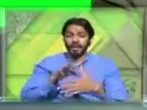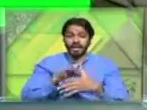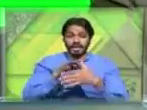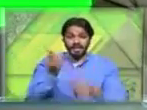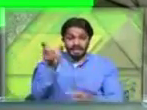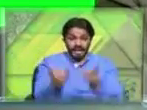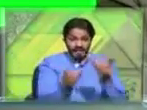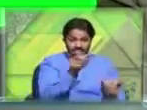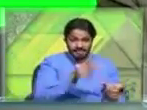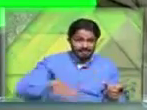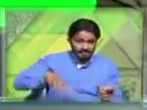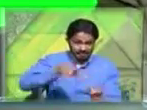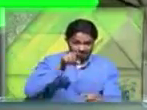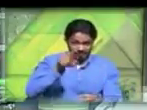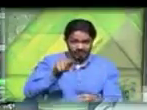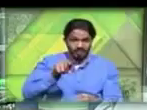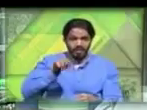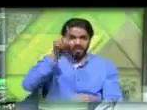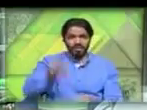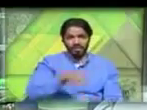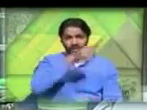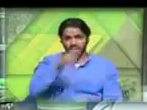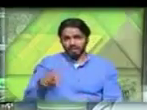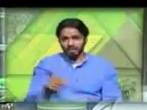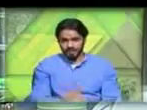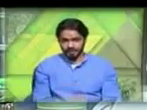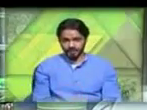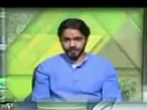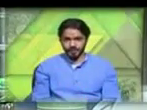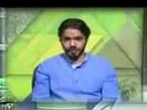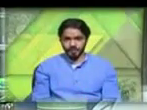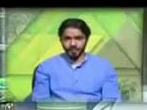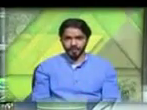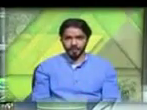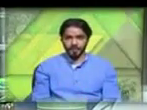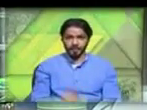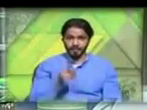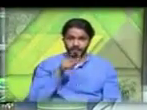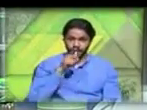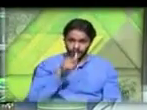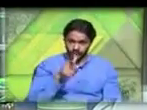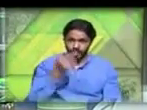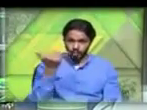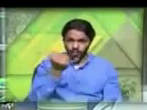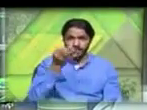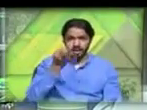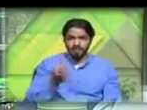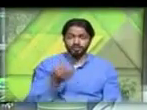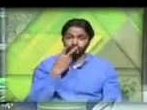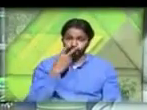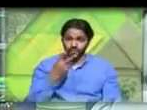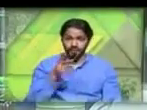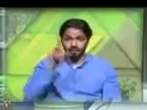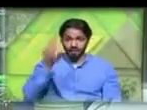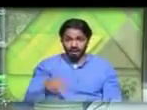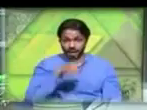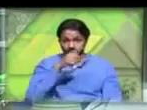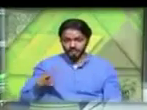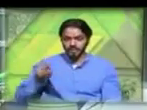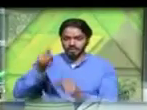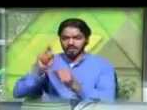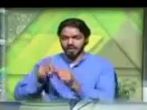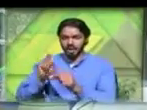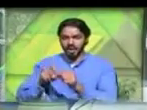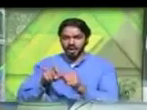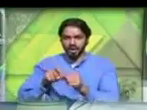السوداء عن الثوب الأبيض. جميل. أن ننقد أنفسنا نقدا بناء، وأن نصحح الخطأ، وأن نقوم